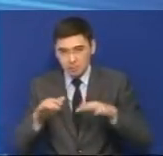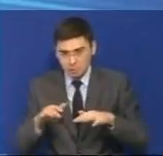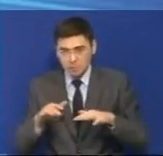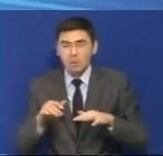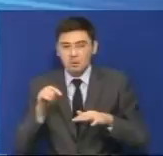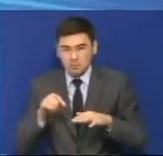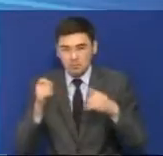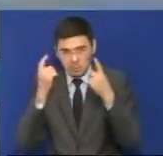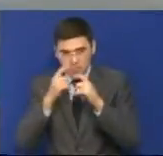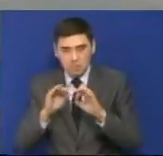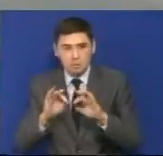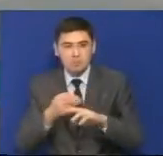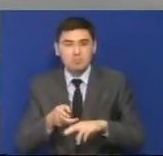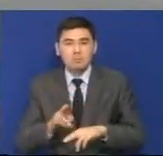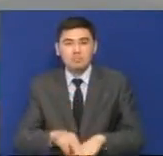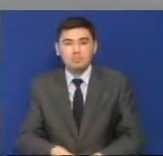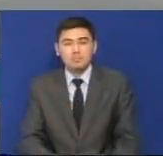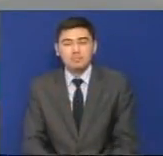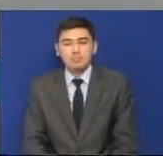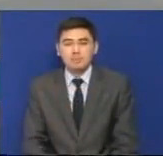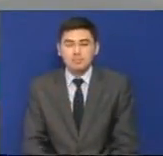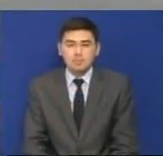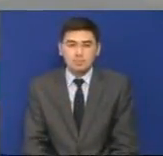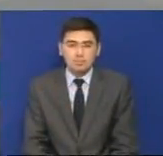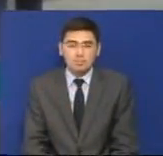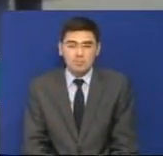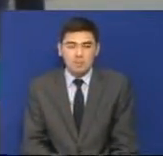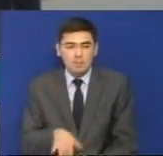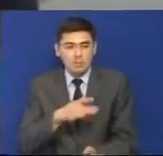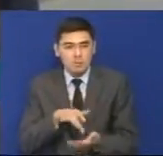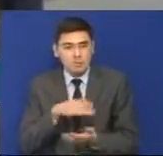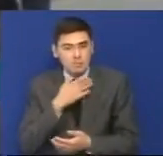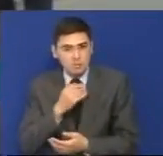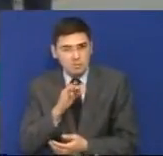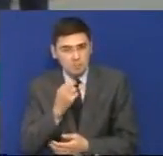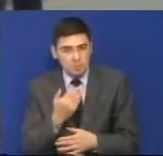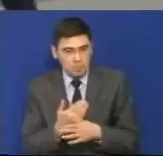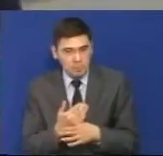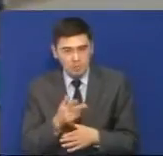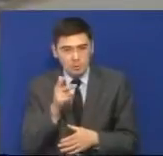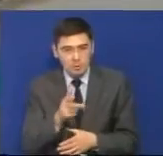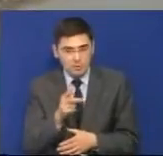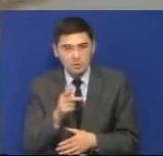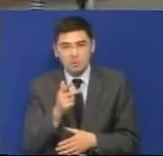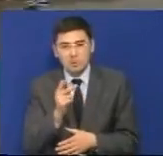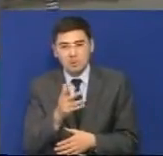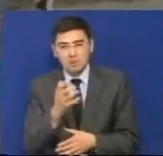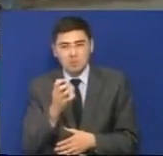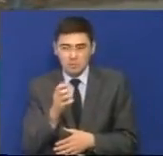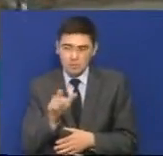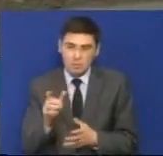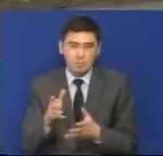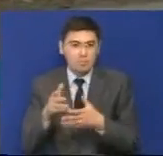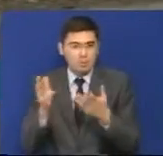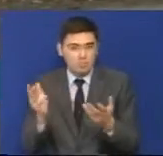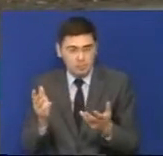мәслихатында айтылды. Бүгінде Семей қаласы бойынша атаулы әлеуметтік көмекті 3,5 мыңнан астам азамат алады. Бұған